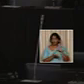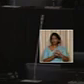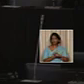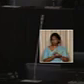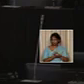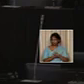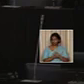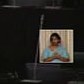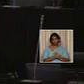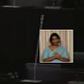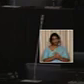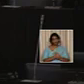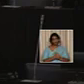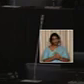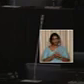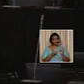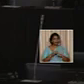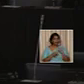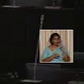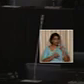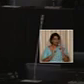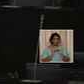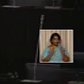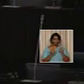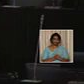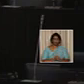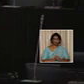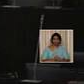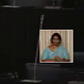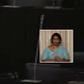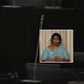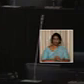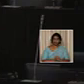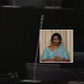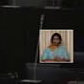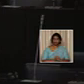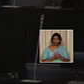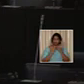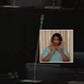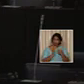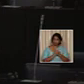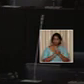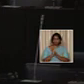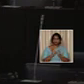ඇත ප්‍රශ්න ඈ අදාළ නොවේ ස්තුතියි ගරු මෙතුමනි